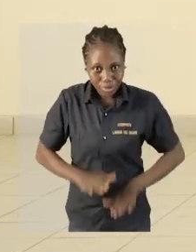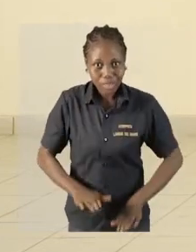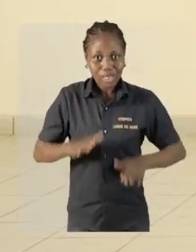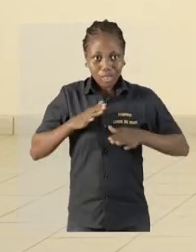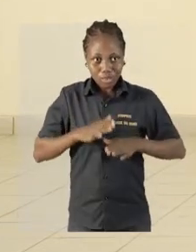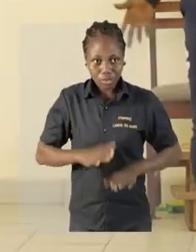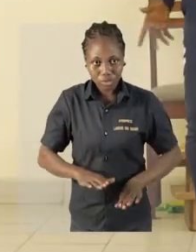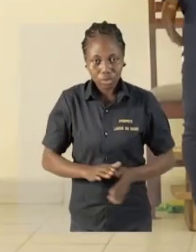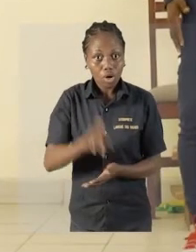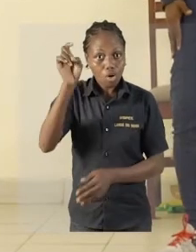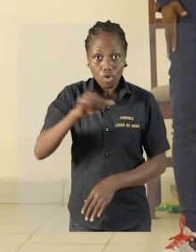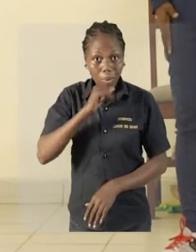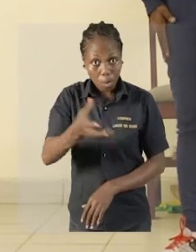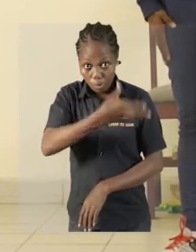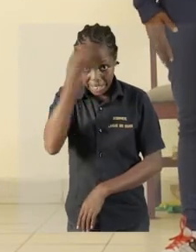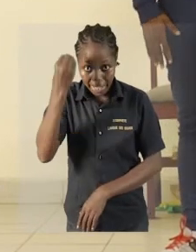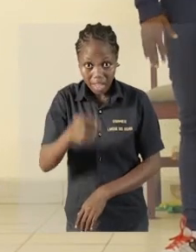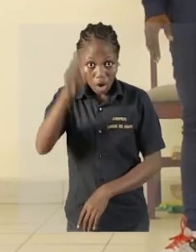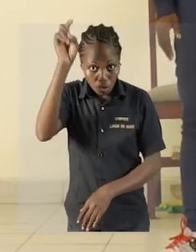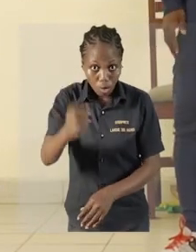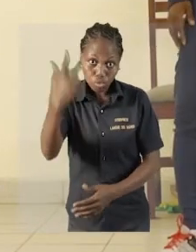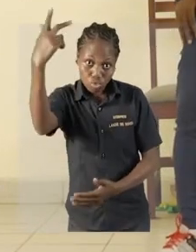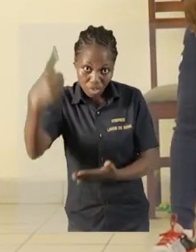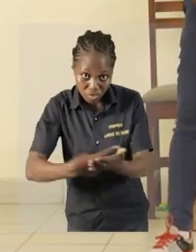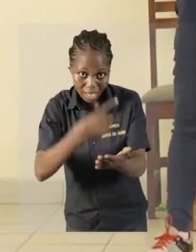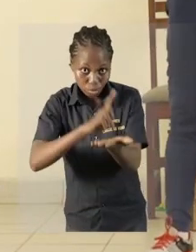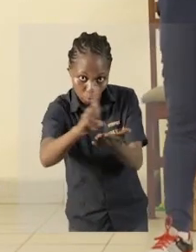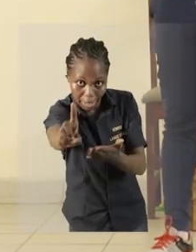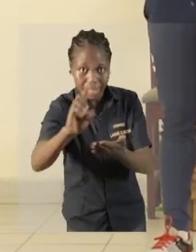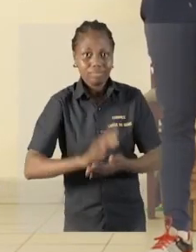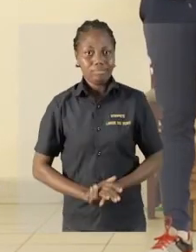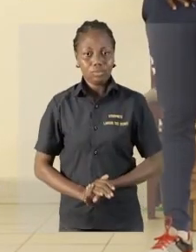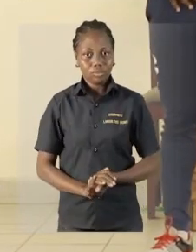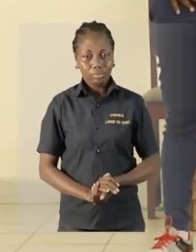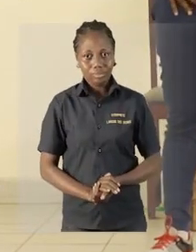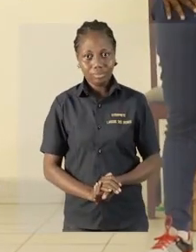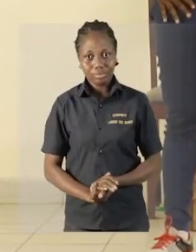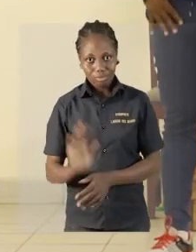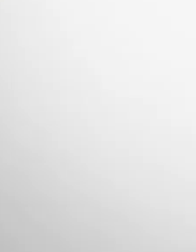N'oubliez pas, 3 fois par semaine et la séance doit durer 20 minutes.